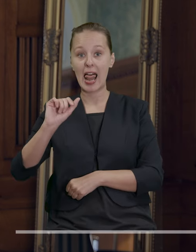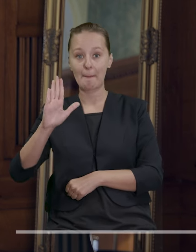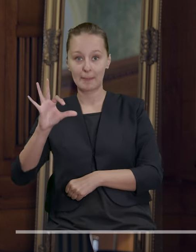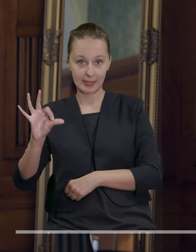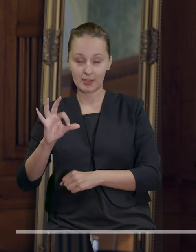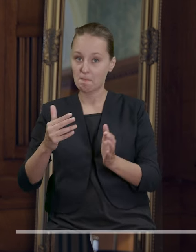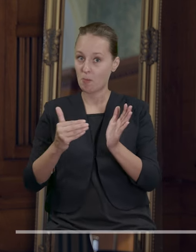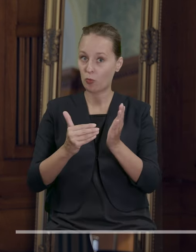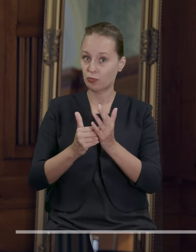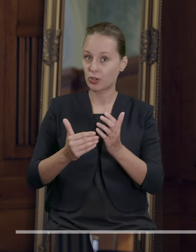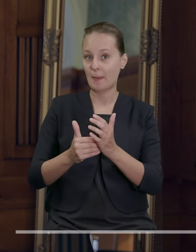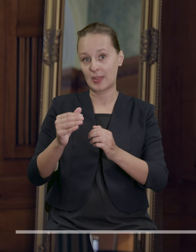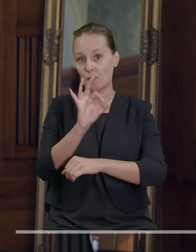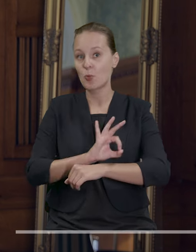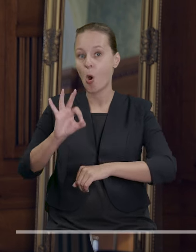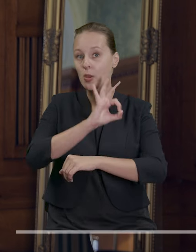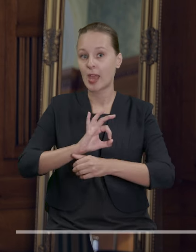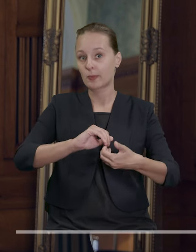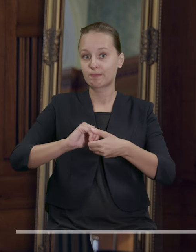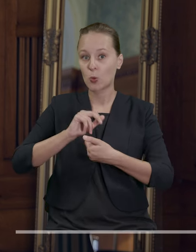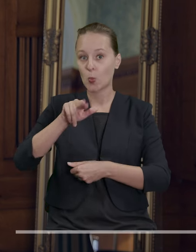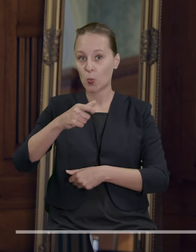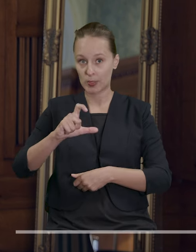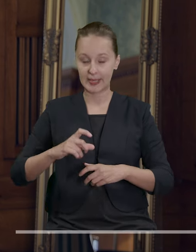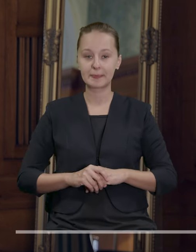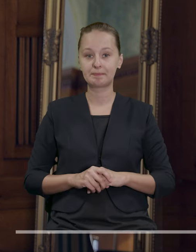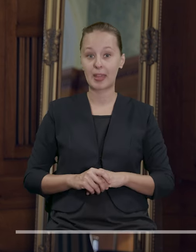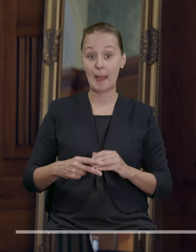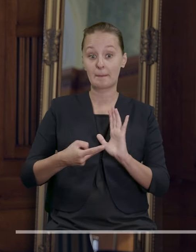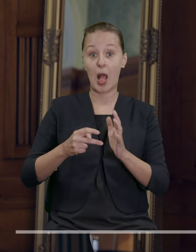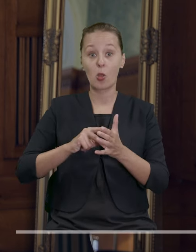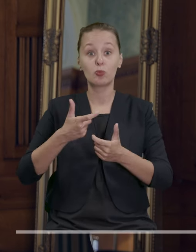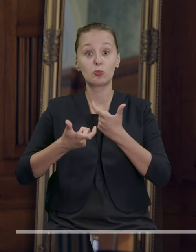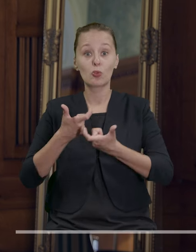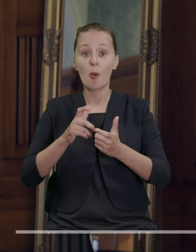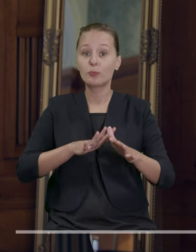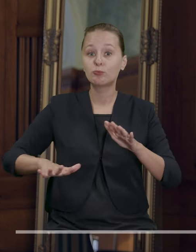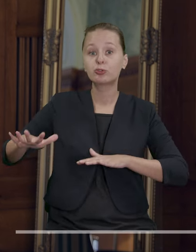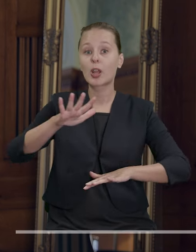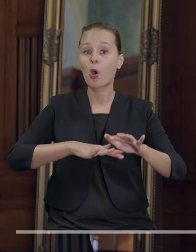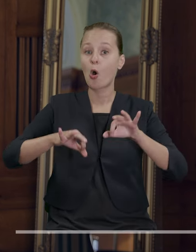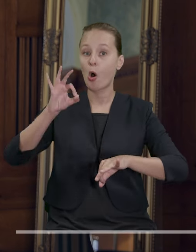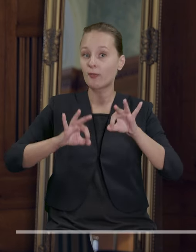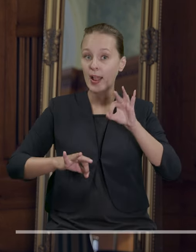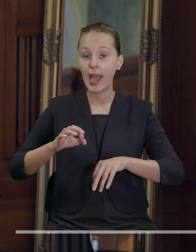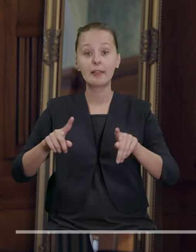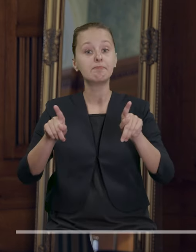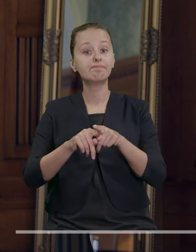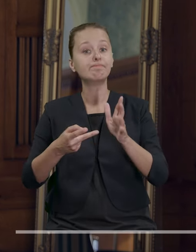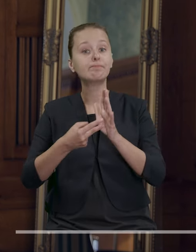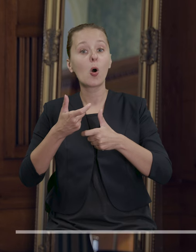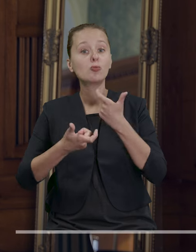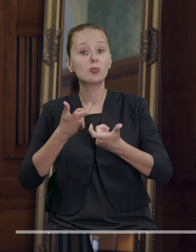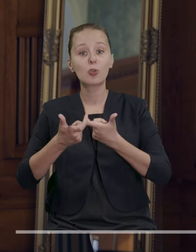Labsy, niezbędne w projekcie UNIQ. Planowane są przestrzenie konferencyjne, planowane